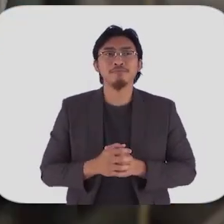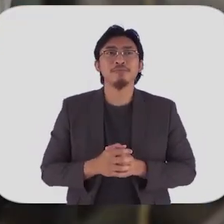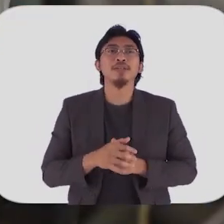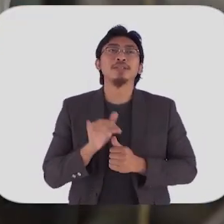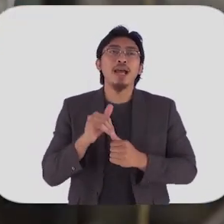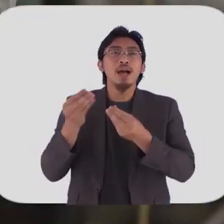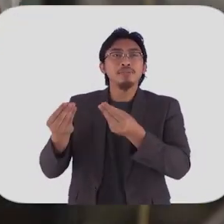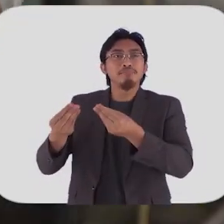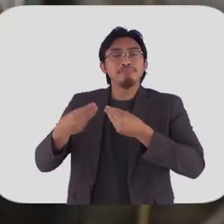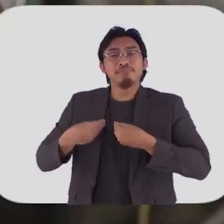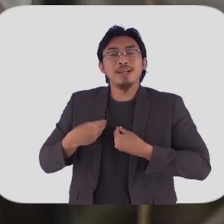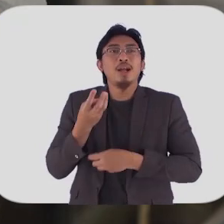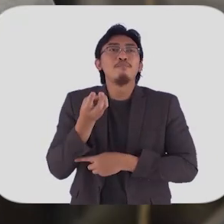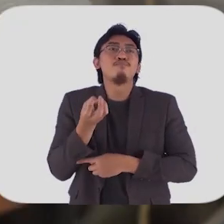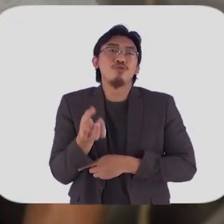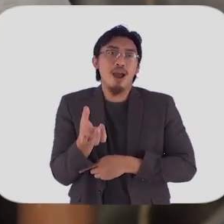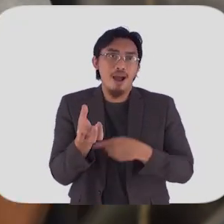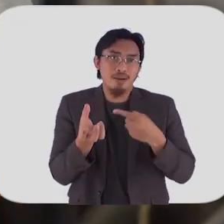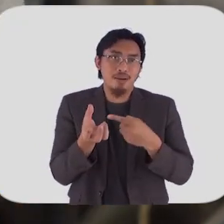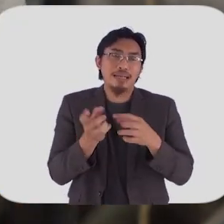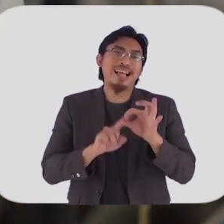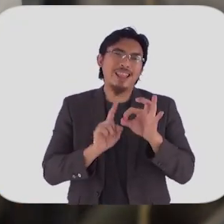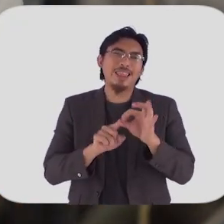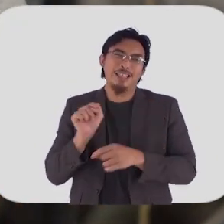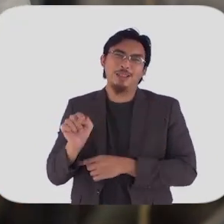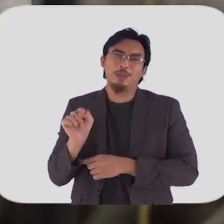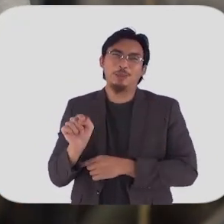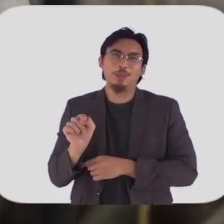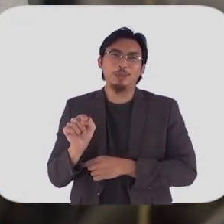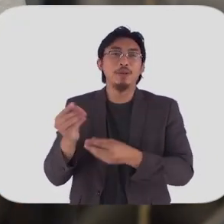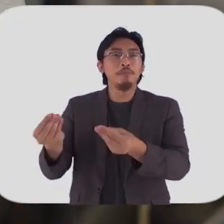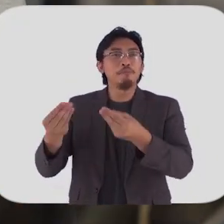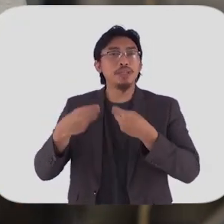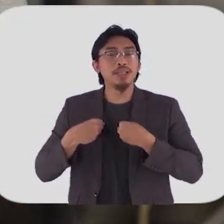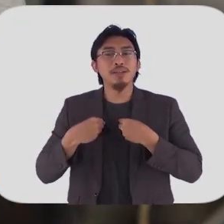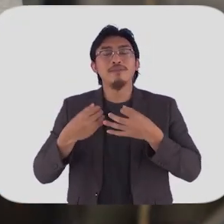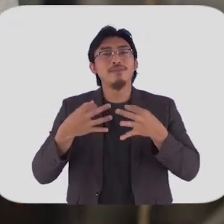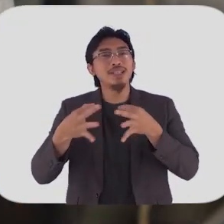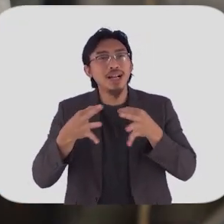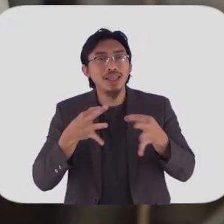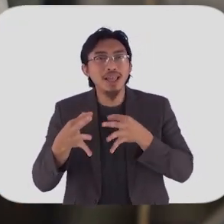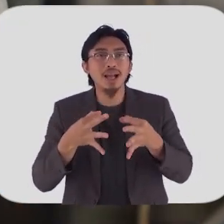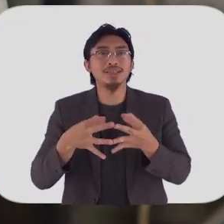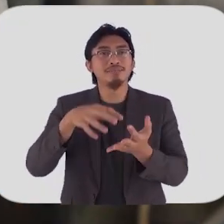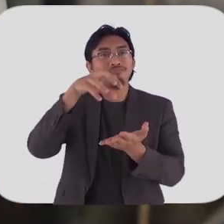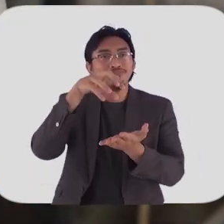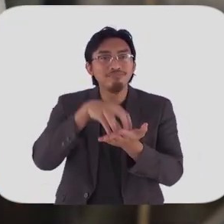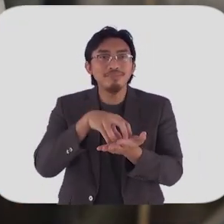Jadi kita diberi kemudahan lah intinya, terutama di